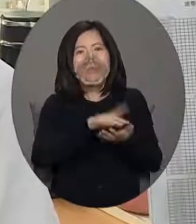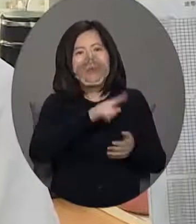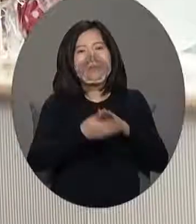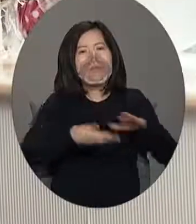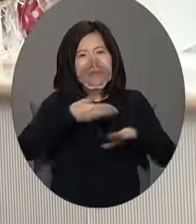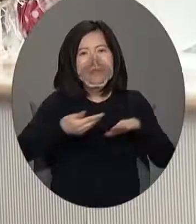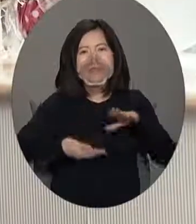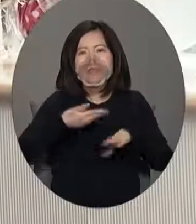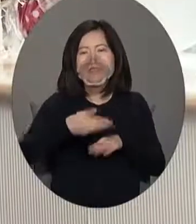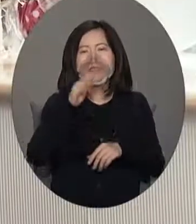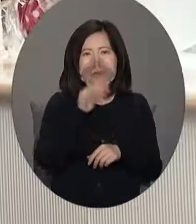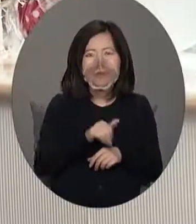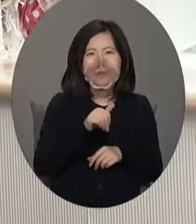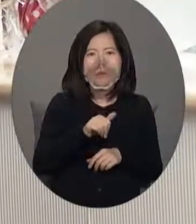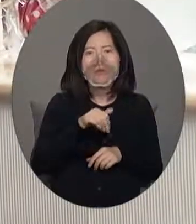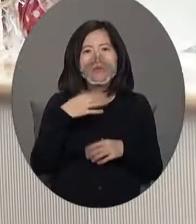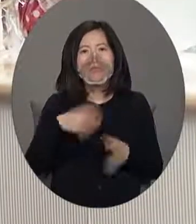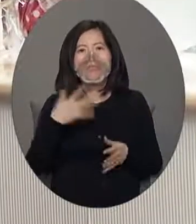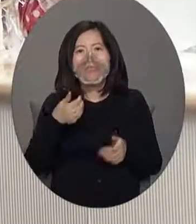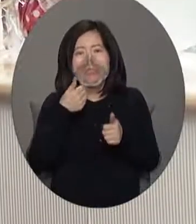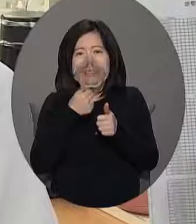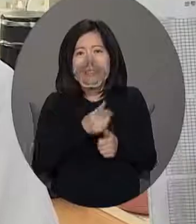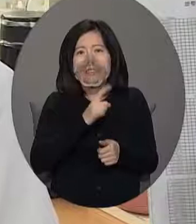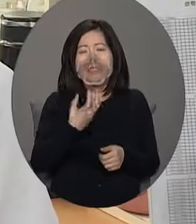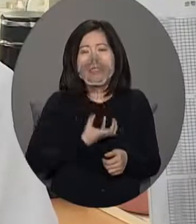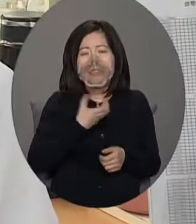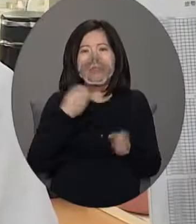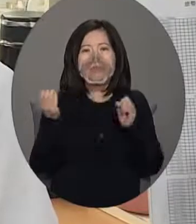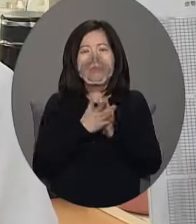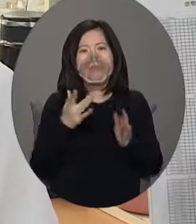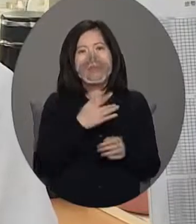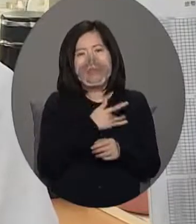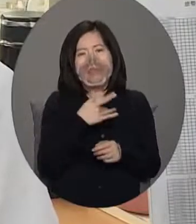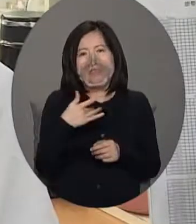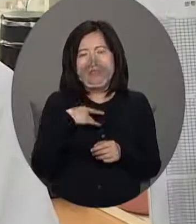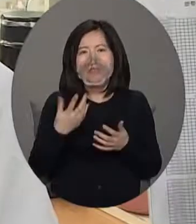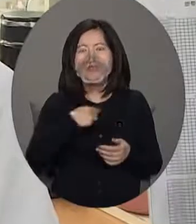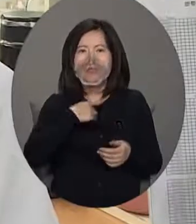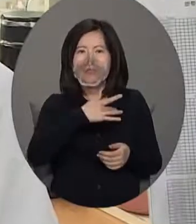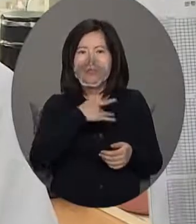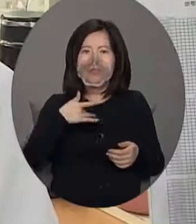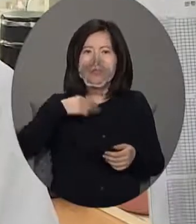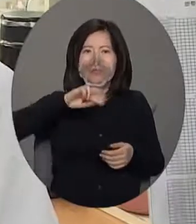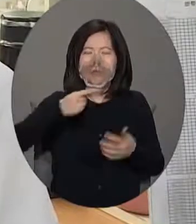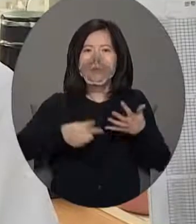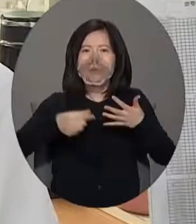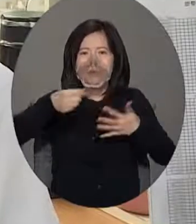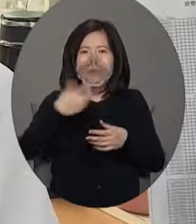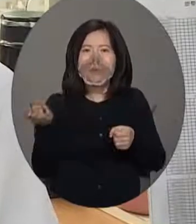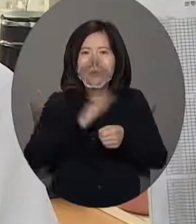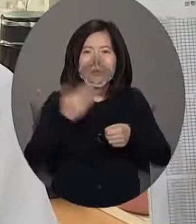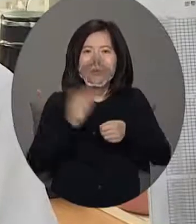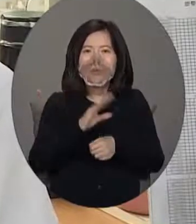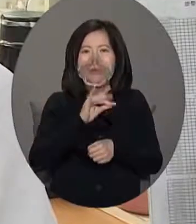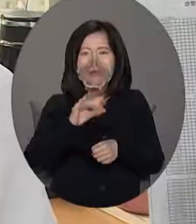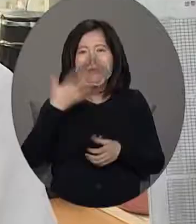況。之後我哋就遵循住，因為熱邪咧會傷津，我哋再幫佢養翻個肺啦，同埋補翻佢嘅津液咧。咁佢其他症狀咧